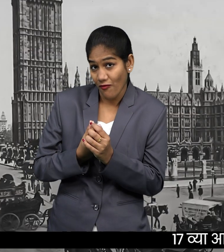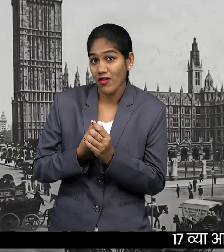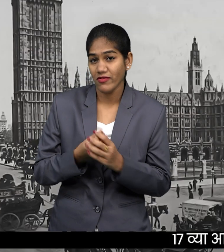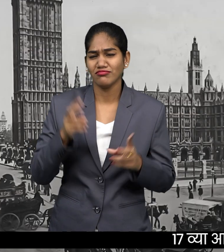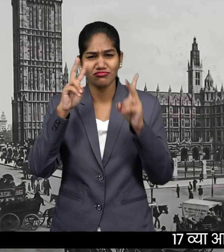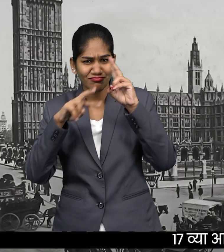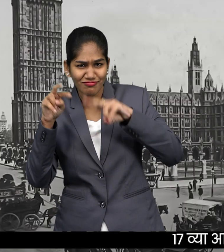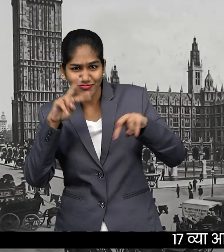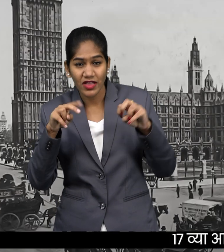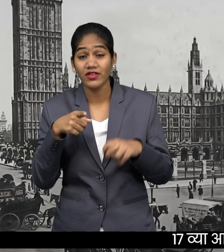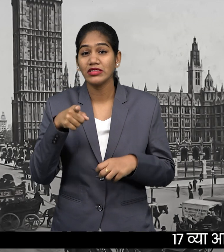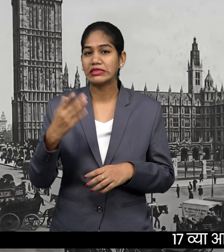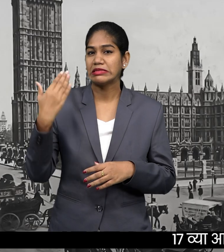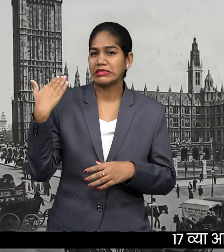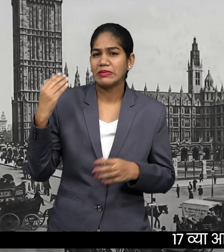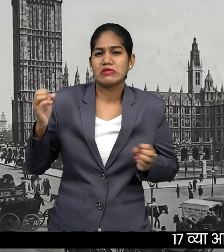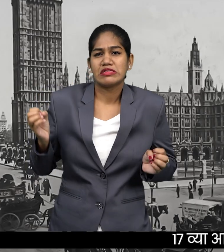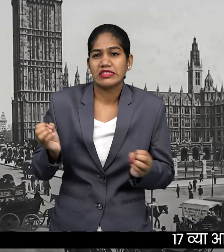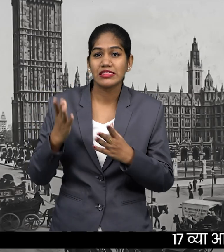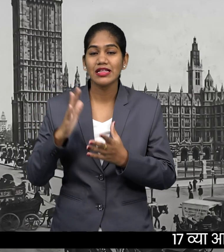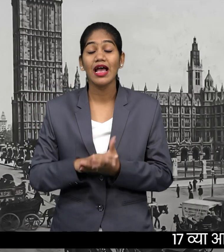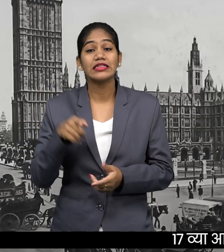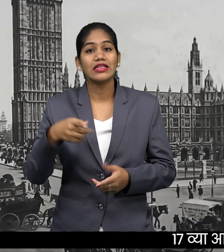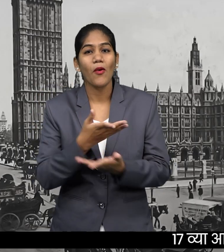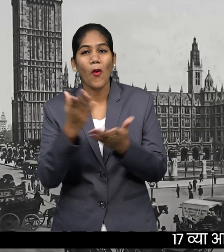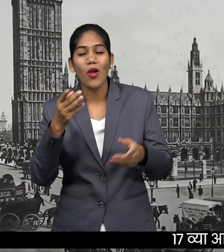17व्या आणि 18व्या शतकात इंग्लंड,